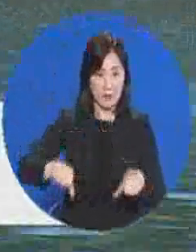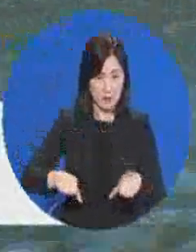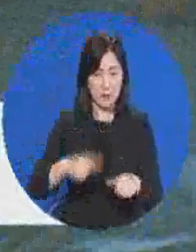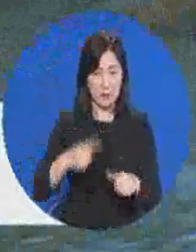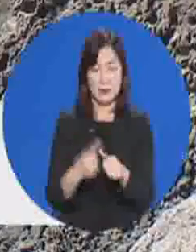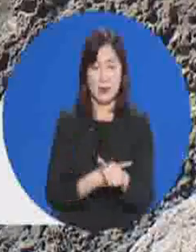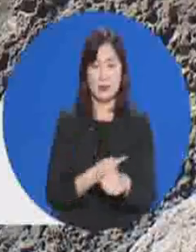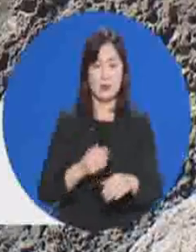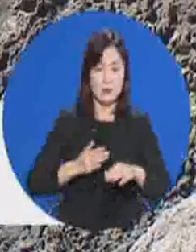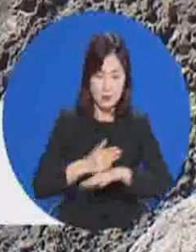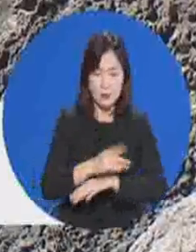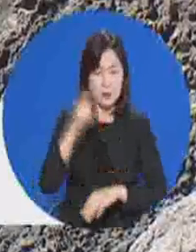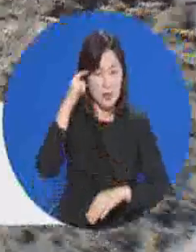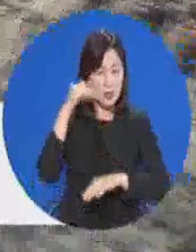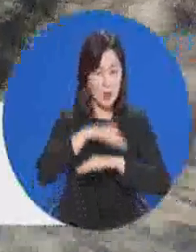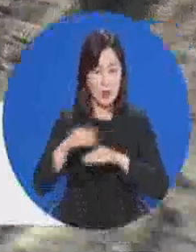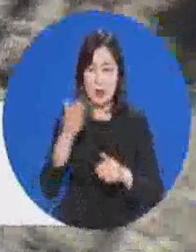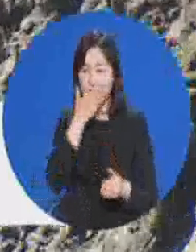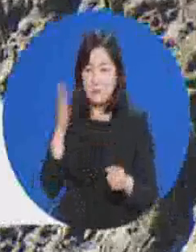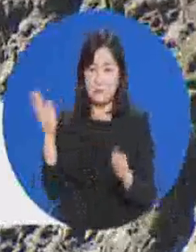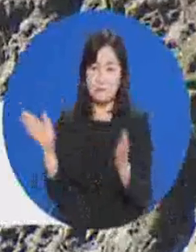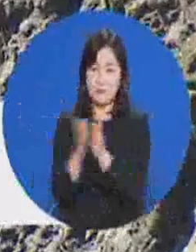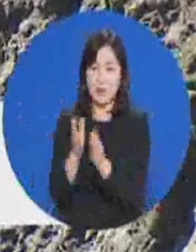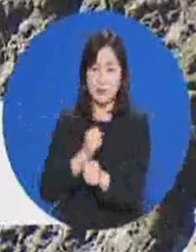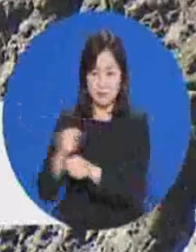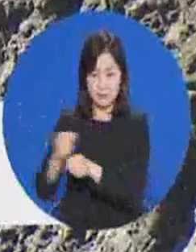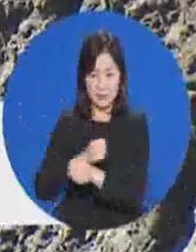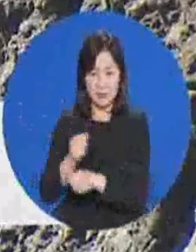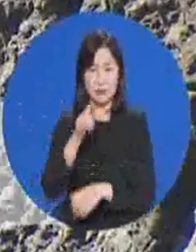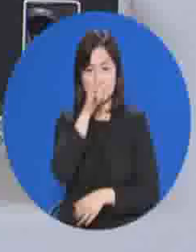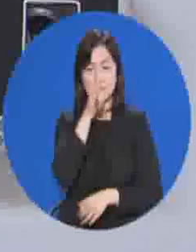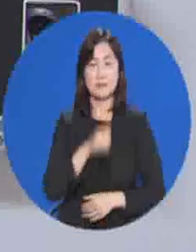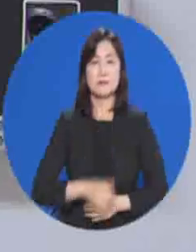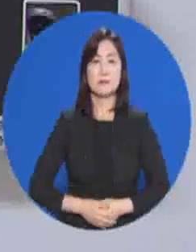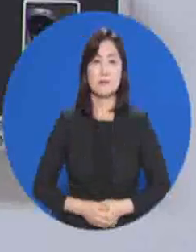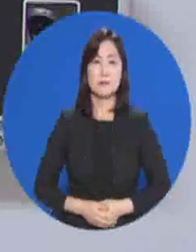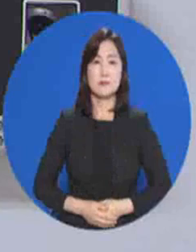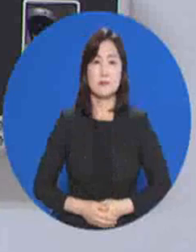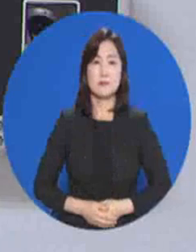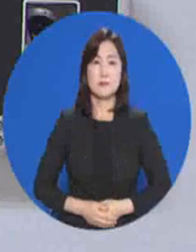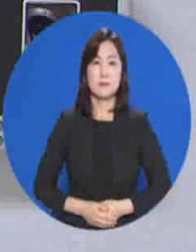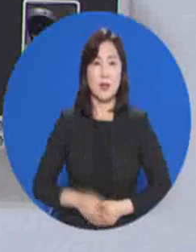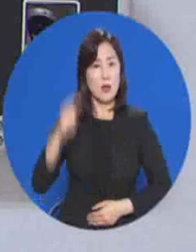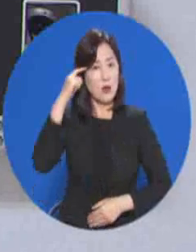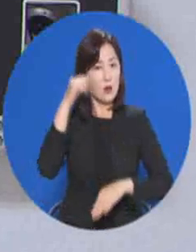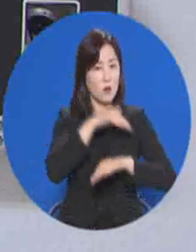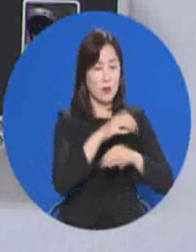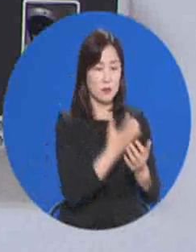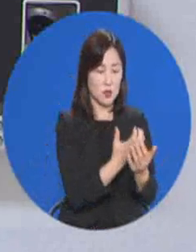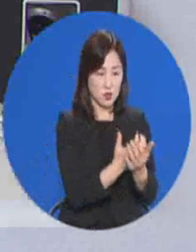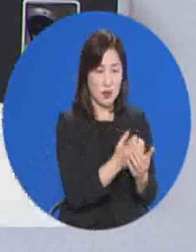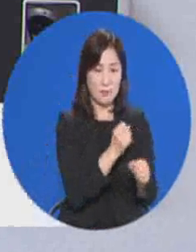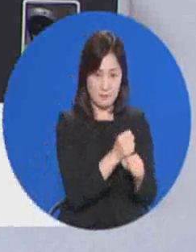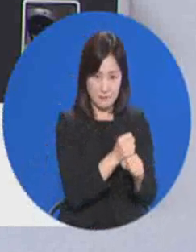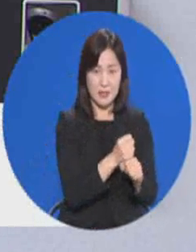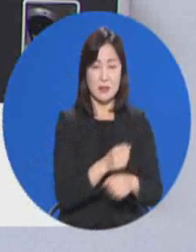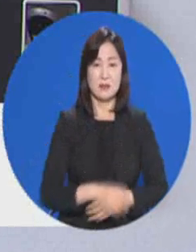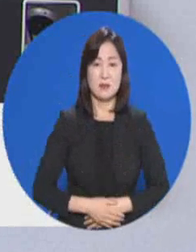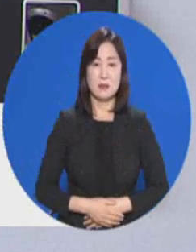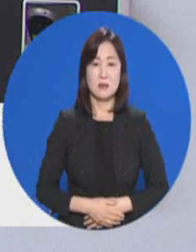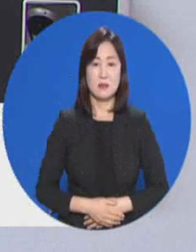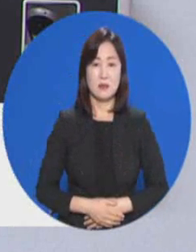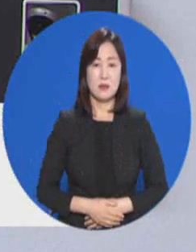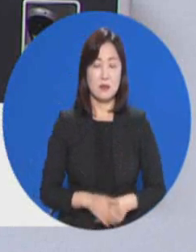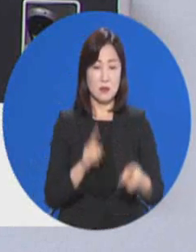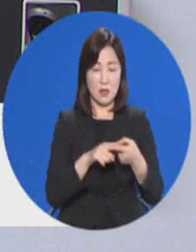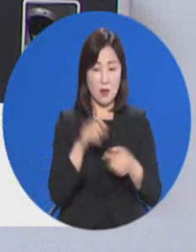함께 계획서를 짜깁기하는 어처 군이 없는 상황이 벌어진 겁니다 계획서를 작성하면 세석 그걸 보고 허가를